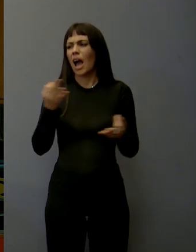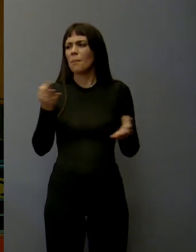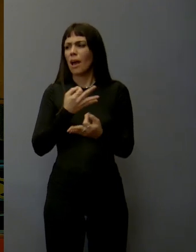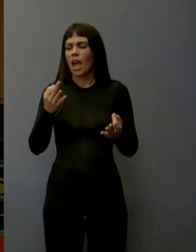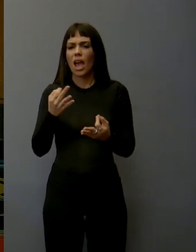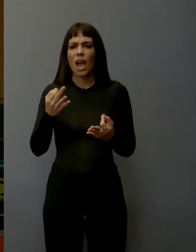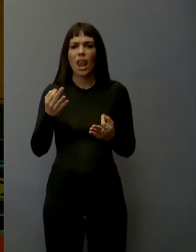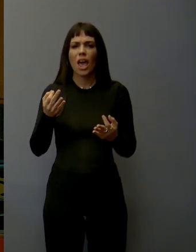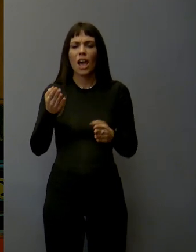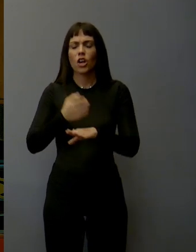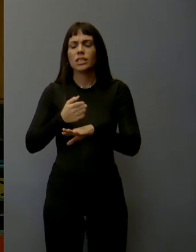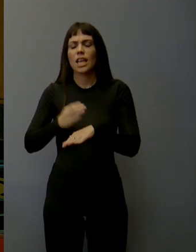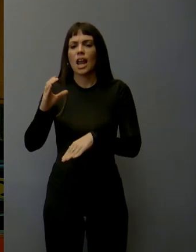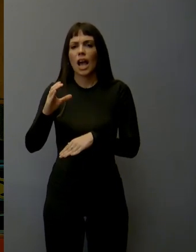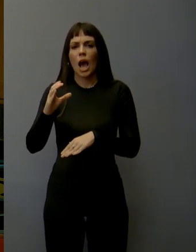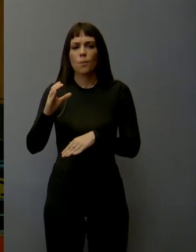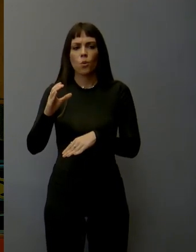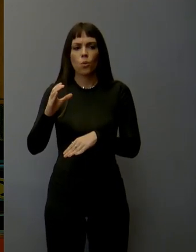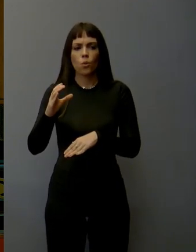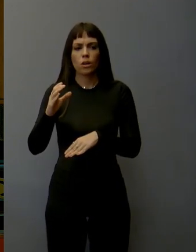consigliere Cavour perfetto